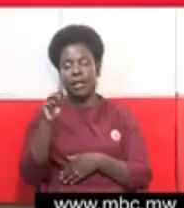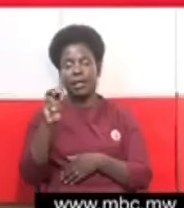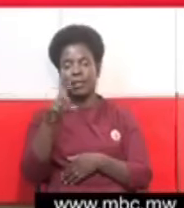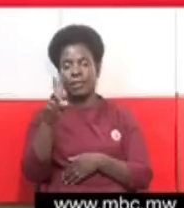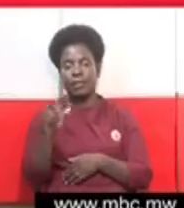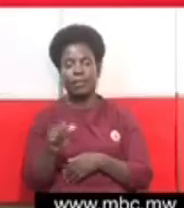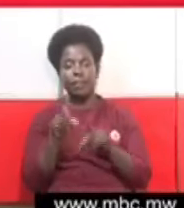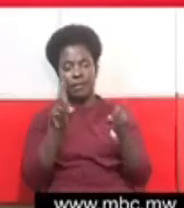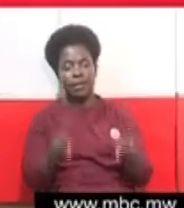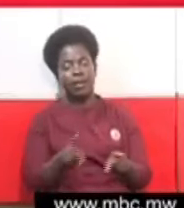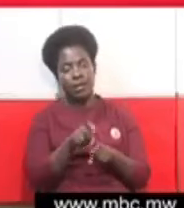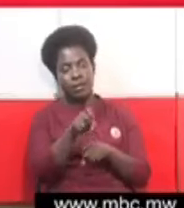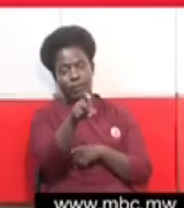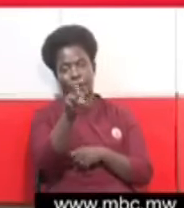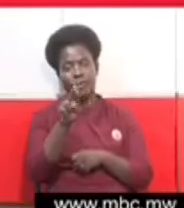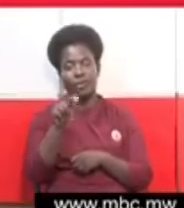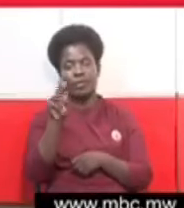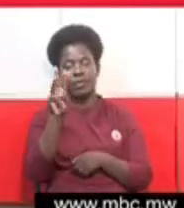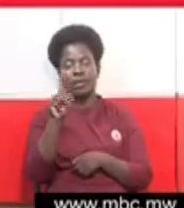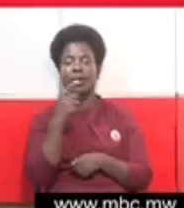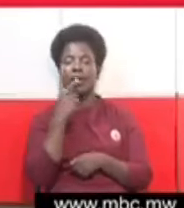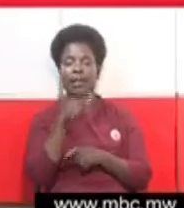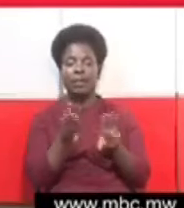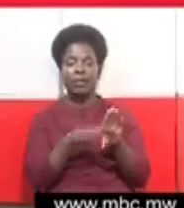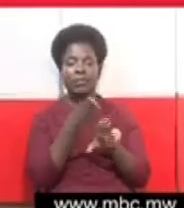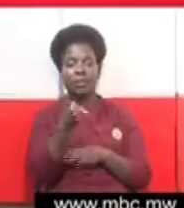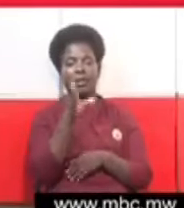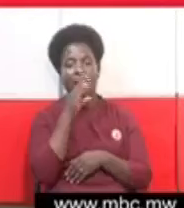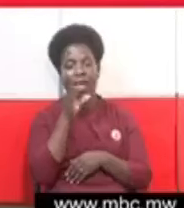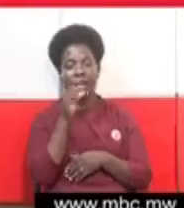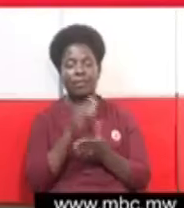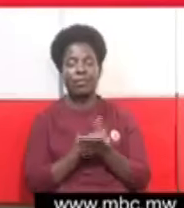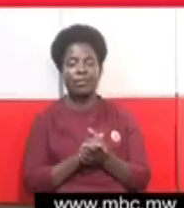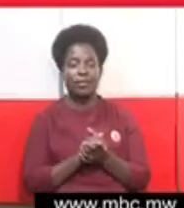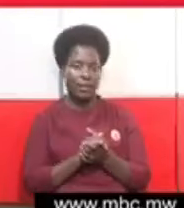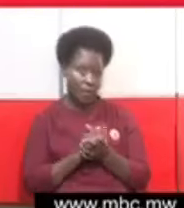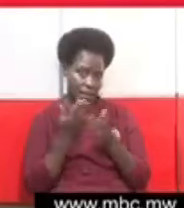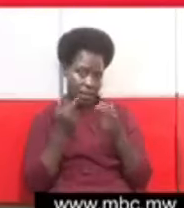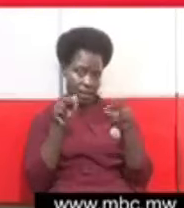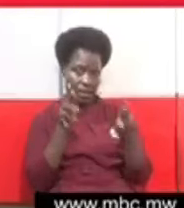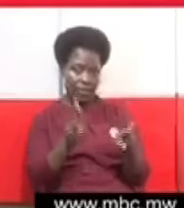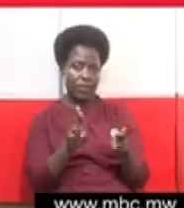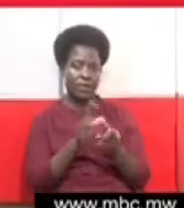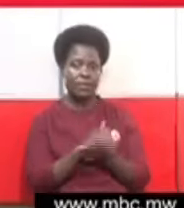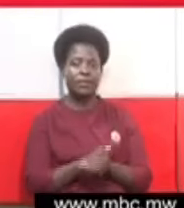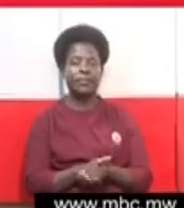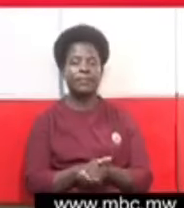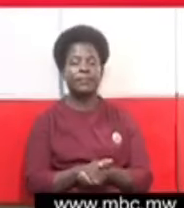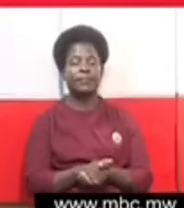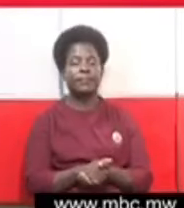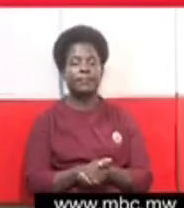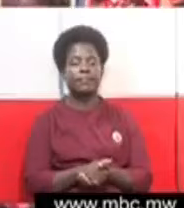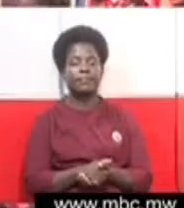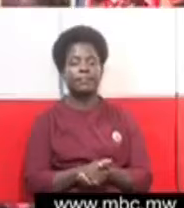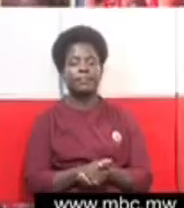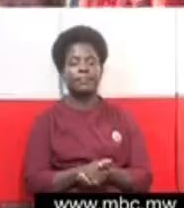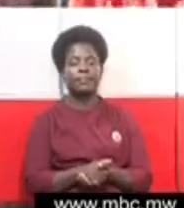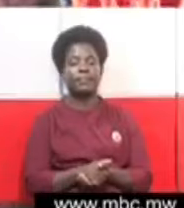otsatira chipani cha UTM anawauza kuti awayankhule. Blessings Yereuka wadza ndi zambiri mulipoti ili.